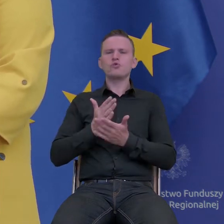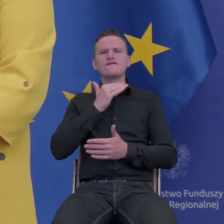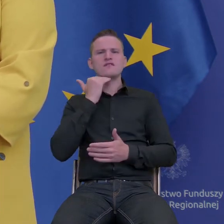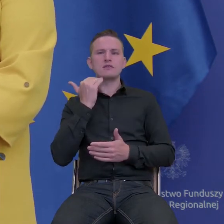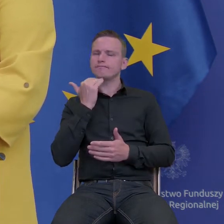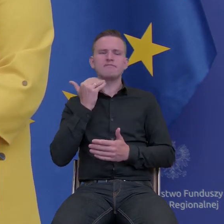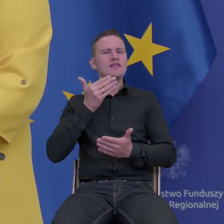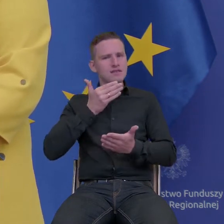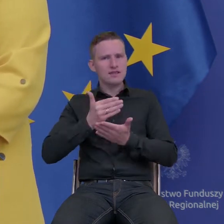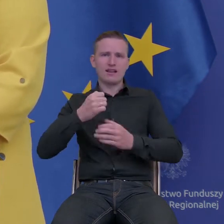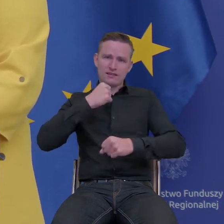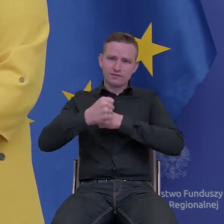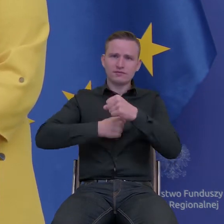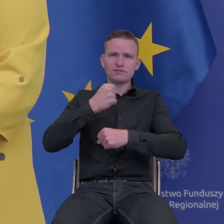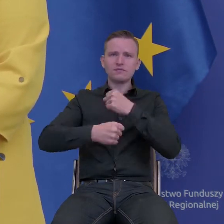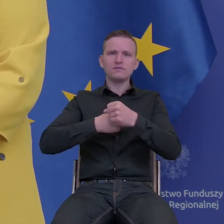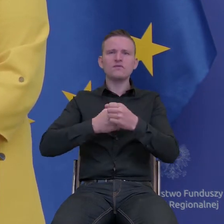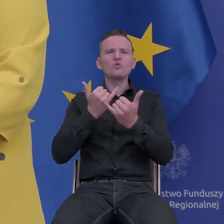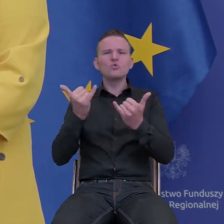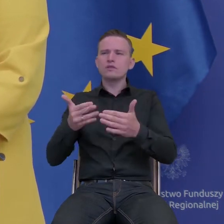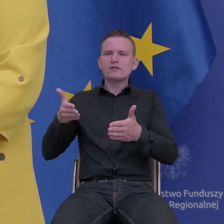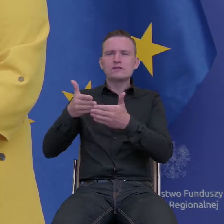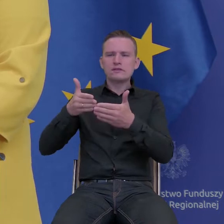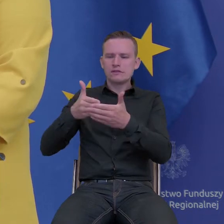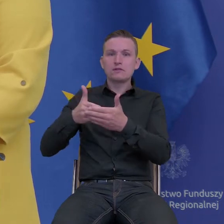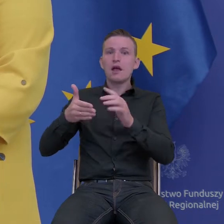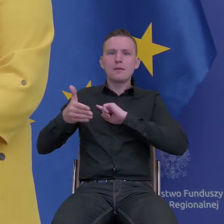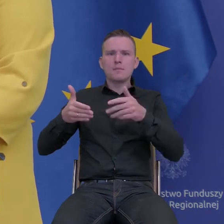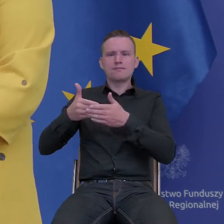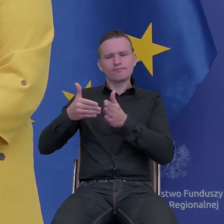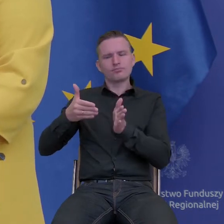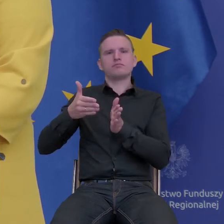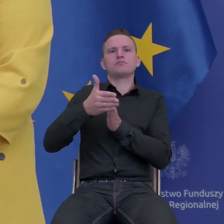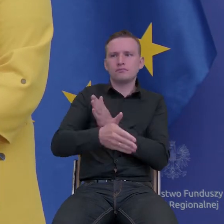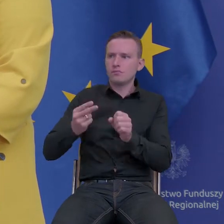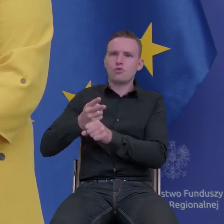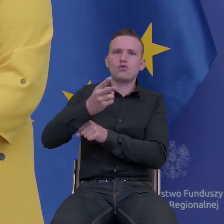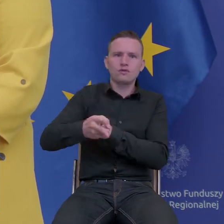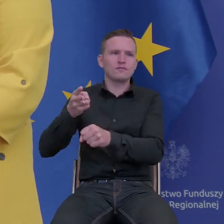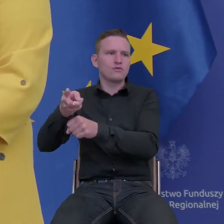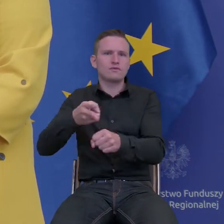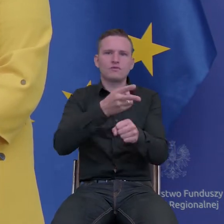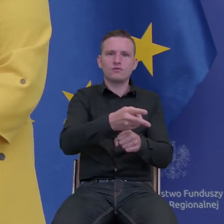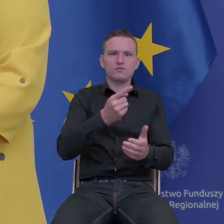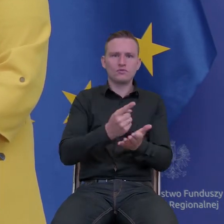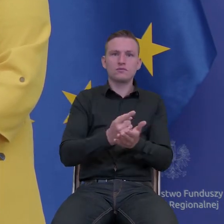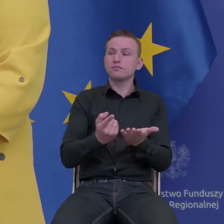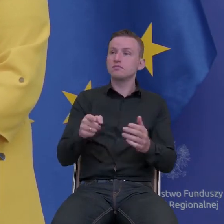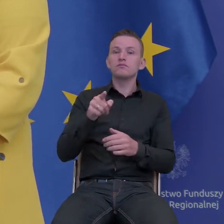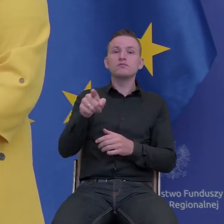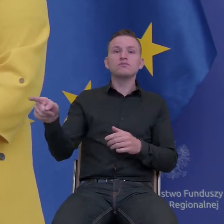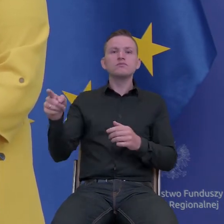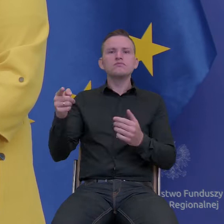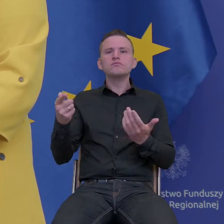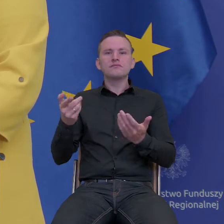opracowaniach. Chcemy rozmawiać o dostępności, chcemy poszukiwać dobrych rozwiązań. Chcemy być uważni